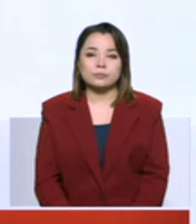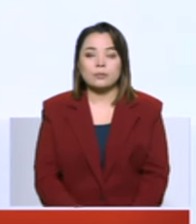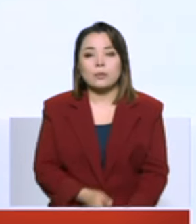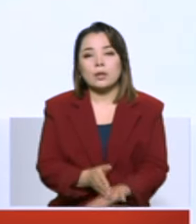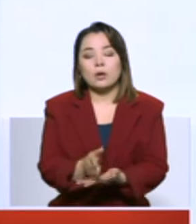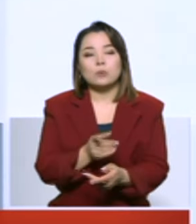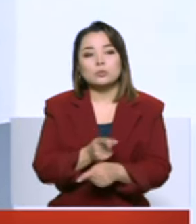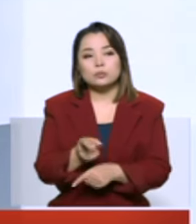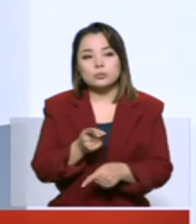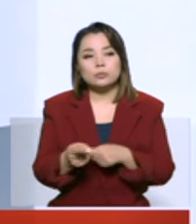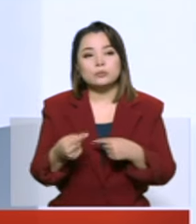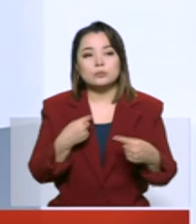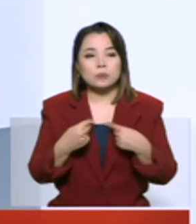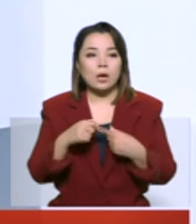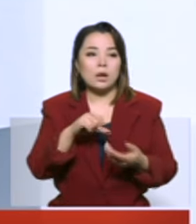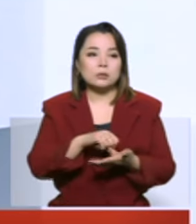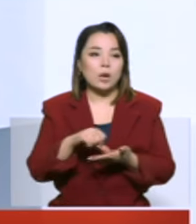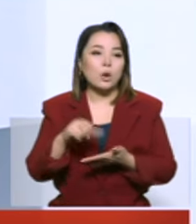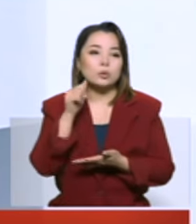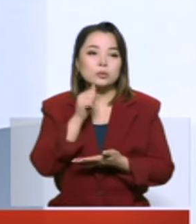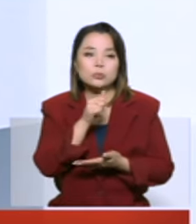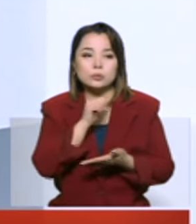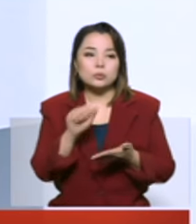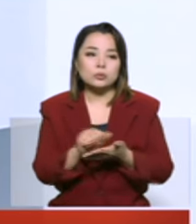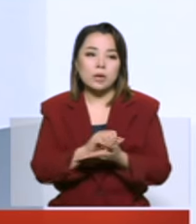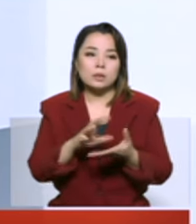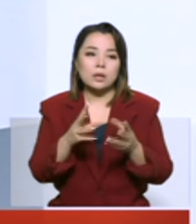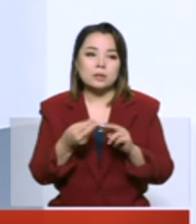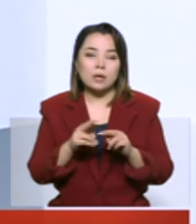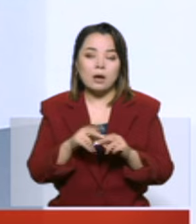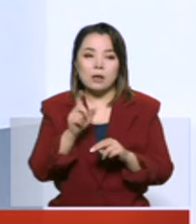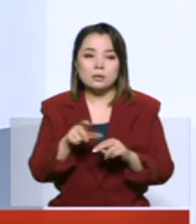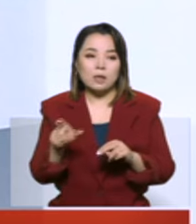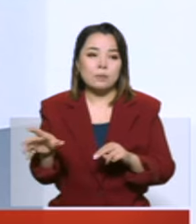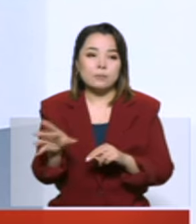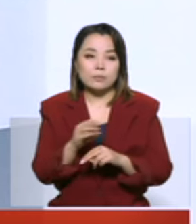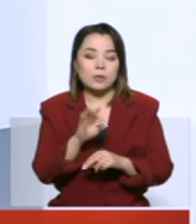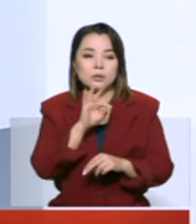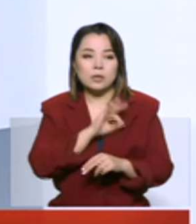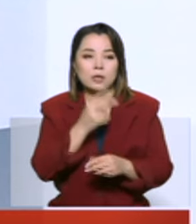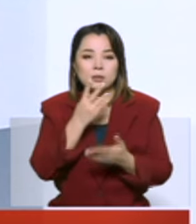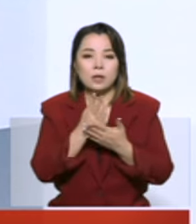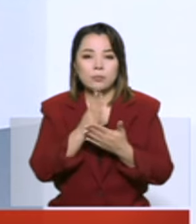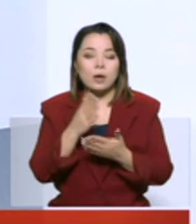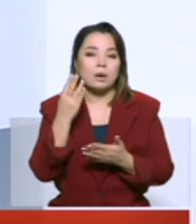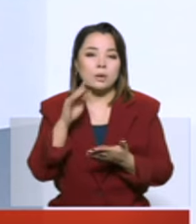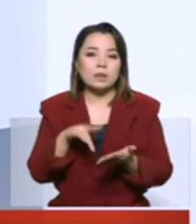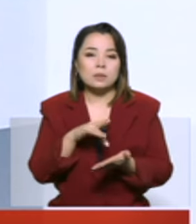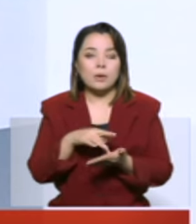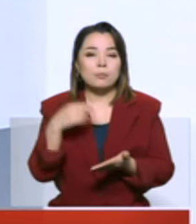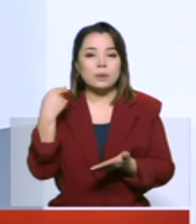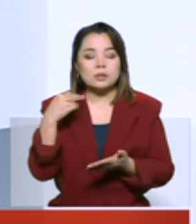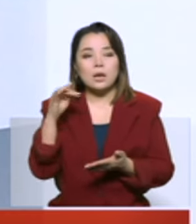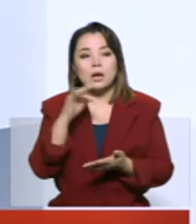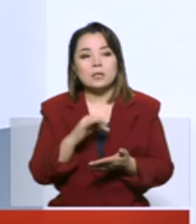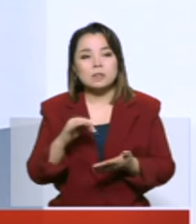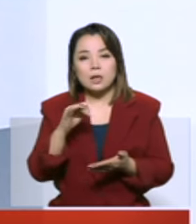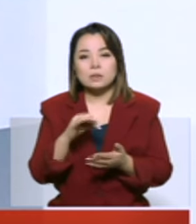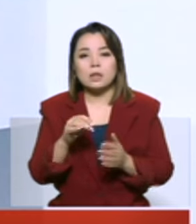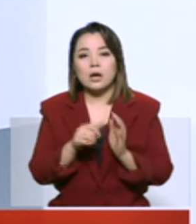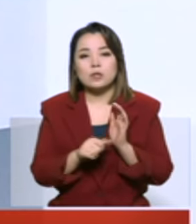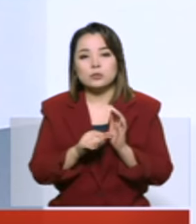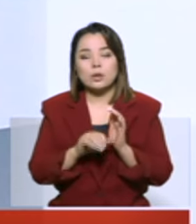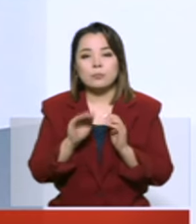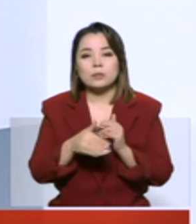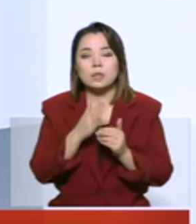Саяси қуғын-сүргін құрбандарына қатысты құпия болып келген құжаттар енді барлық адамға қолжетімді. Алматыдағы президент архивінде осы уақытқа дейін 600